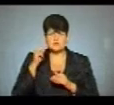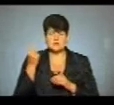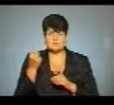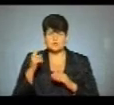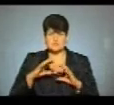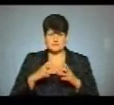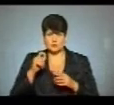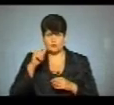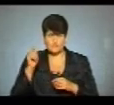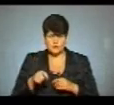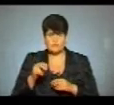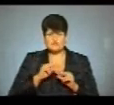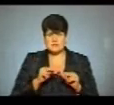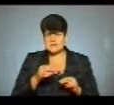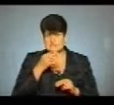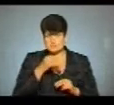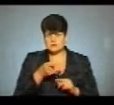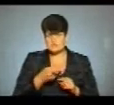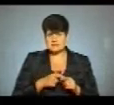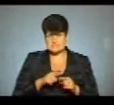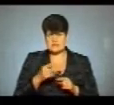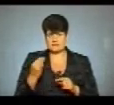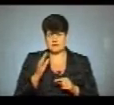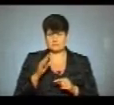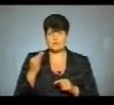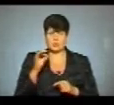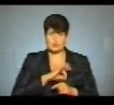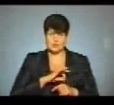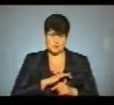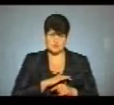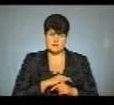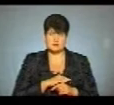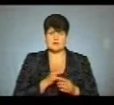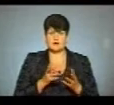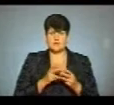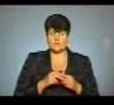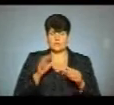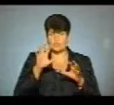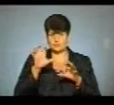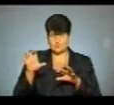тому вчителька сказала, що нам буде ця інформація корисною. На рахунок ілюстрацій, добре, що їх є